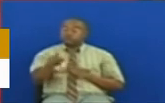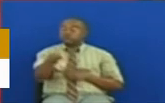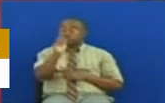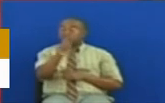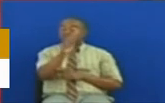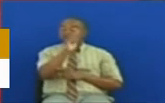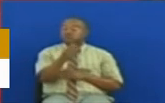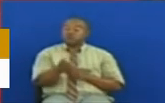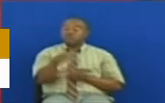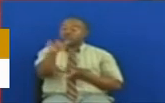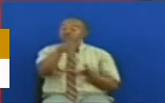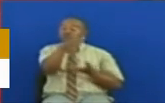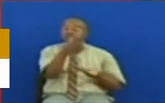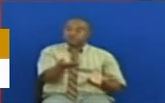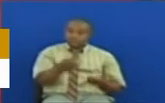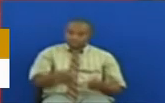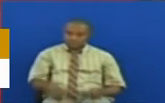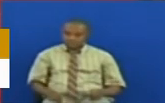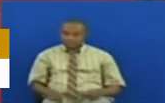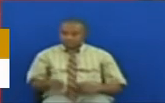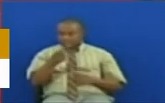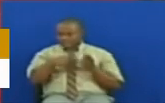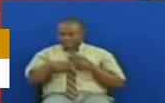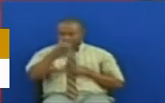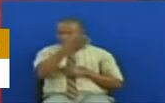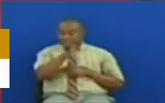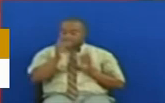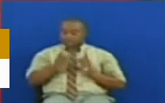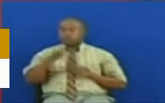makubwa. Kwenye territory water iko sawa sawa.